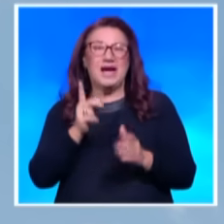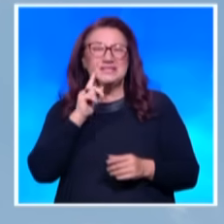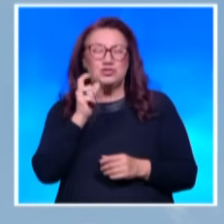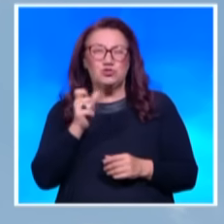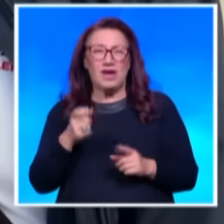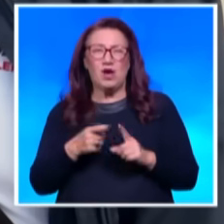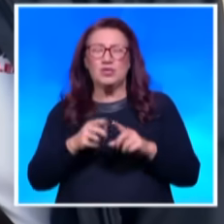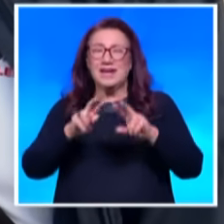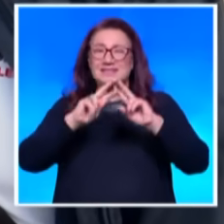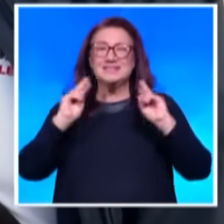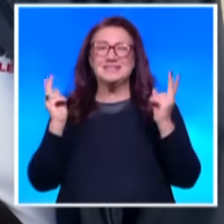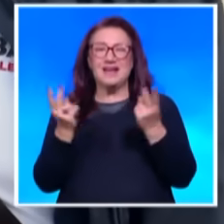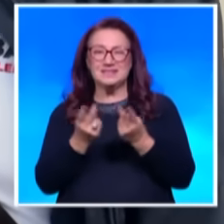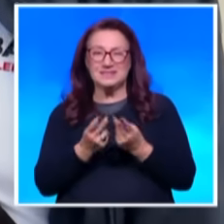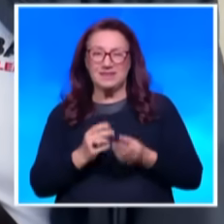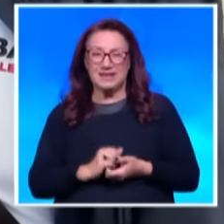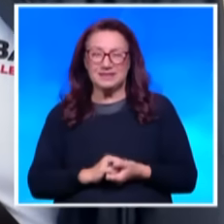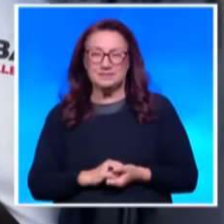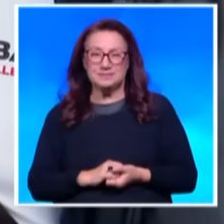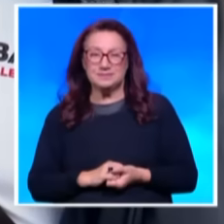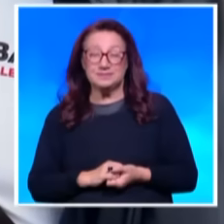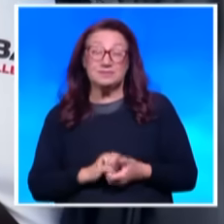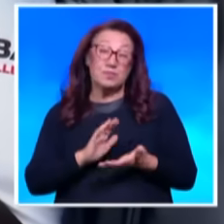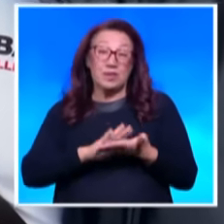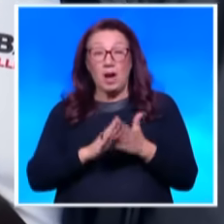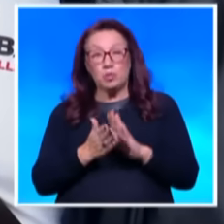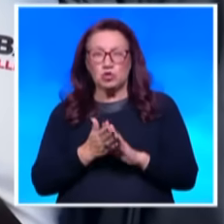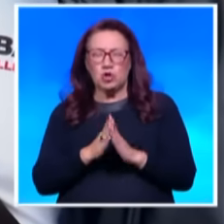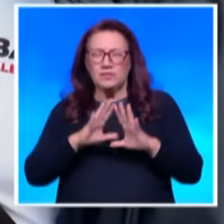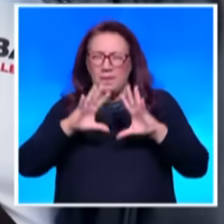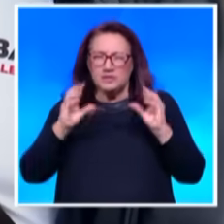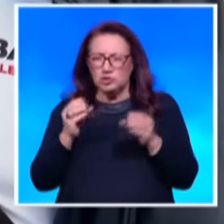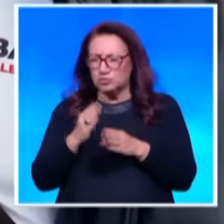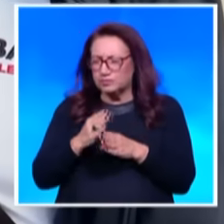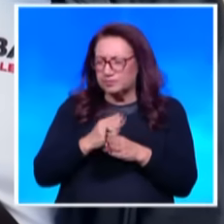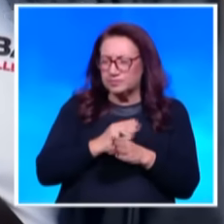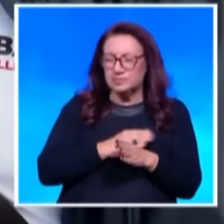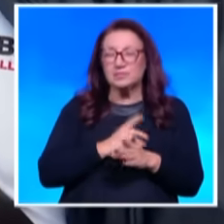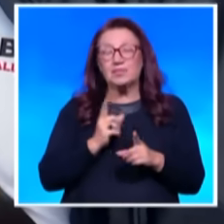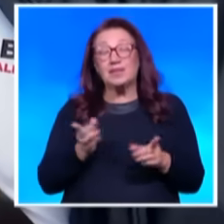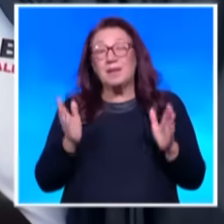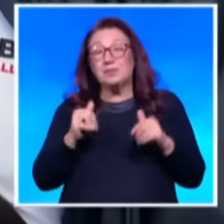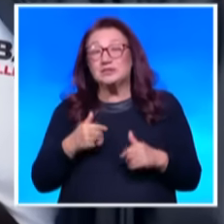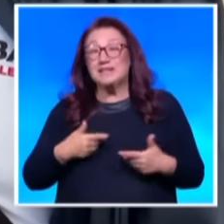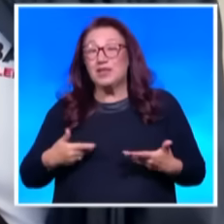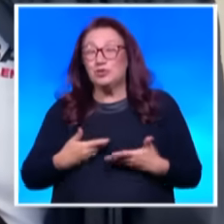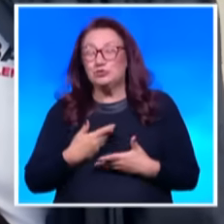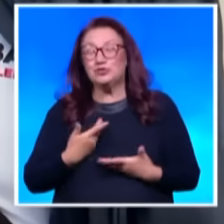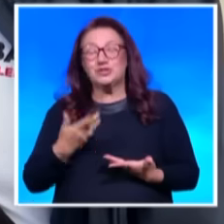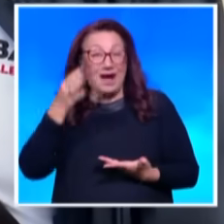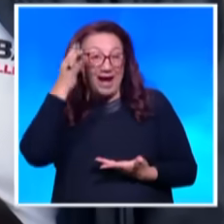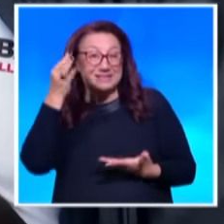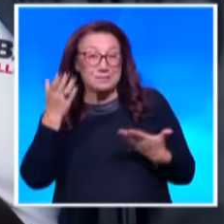свят. Подготвя се до максималната възможна степен, след което винаги има доза късмет.